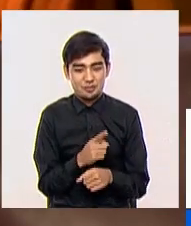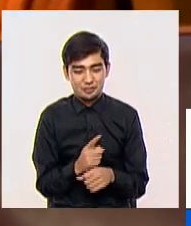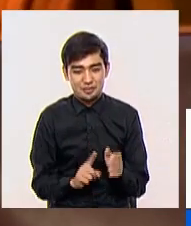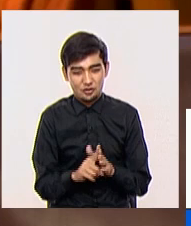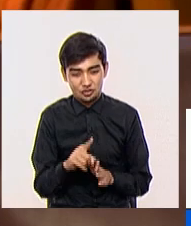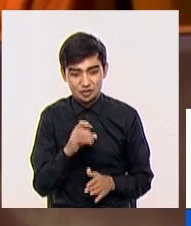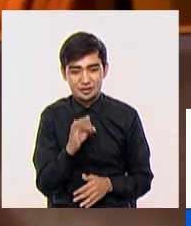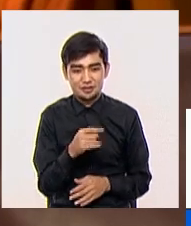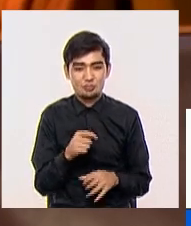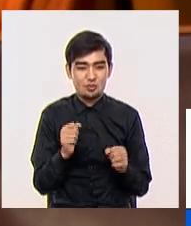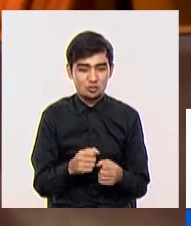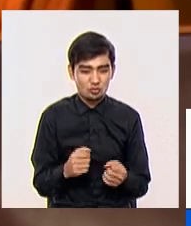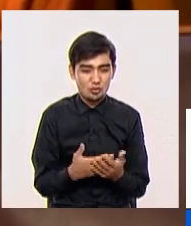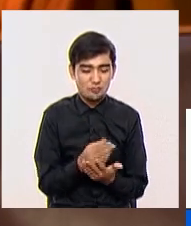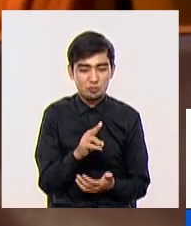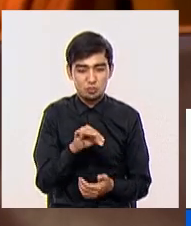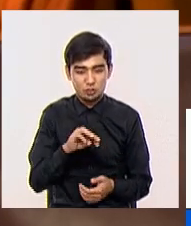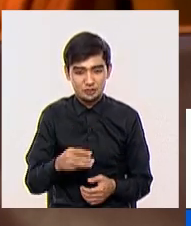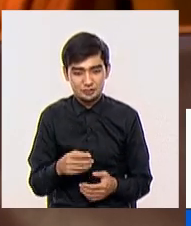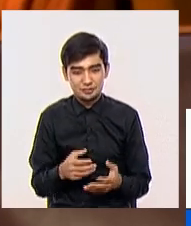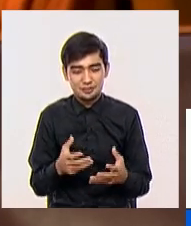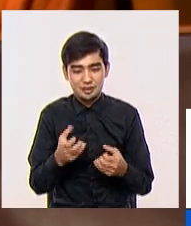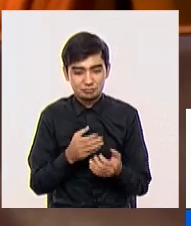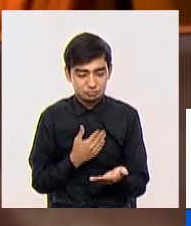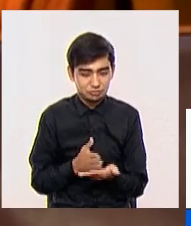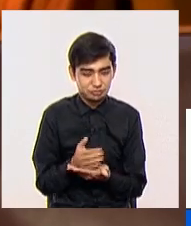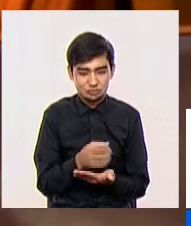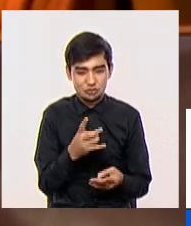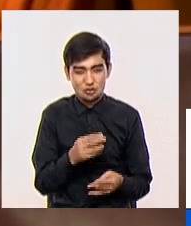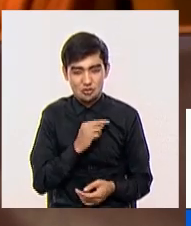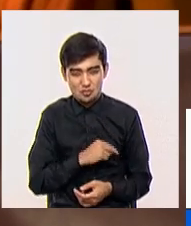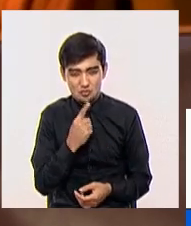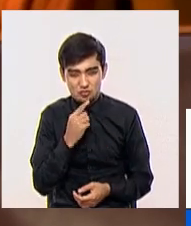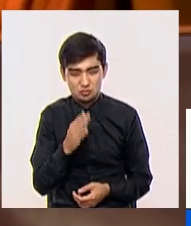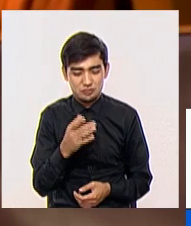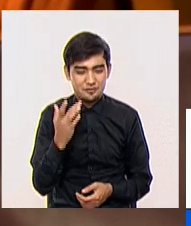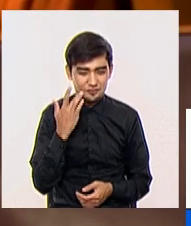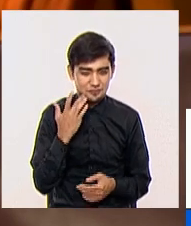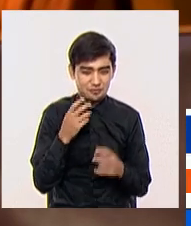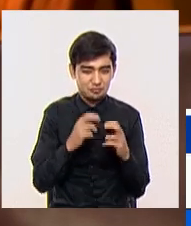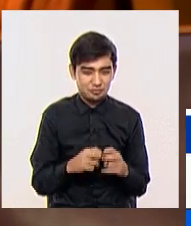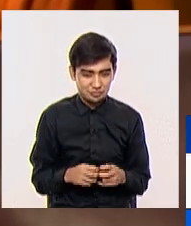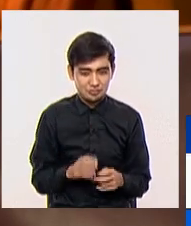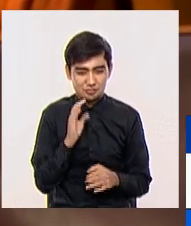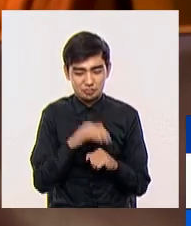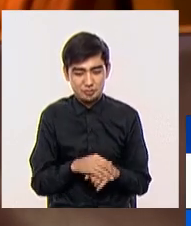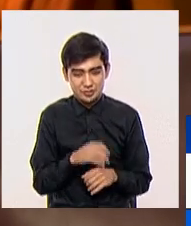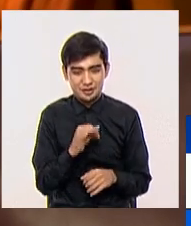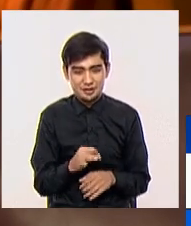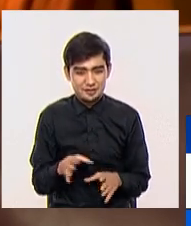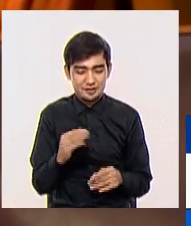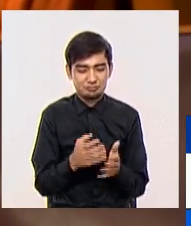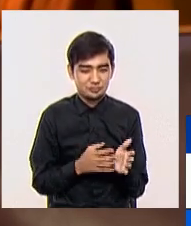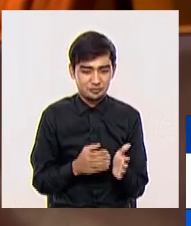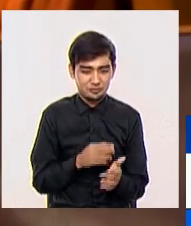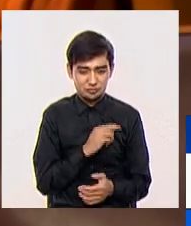это возможность искать новые пути, как это обойти. Потому что сложно будет, работать нужно все время. Персонала категорически, хронически не